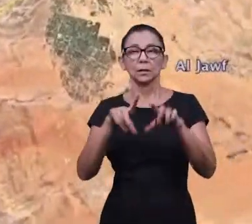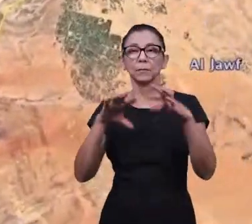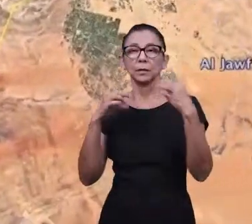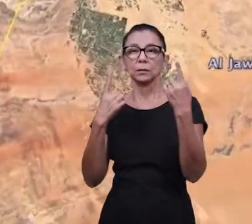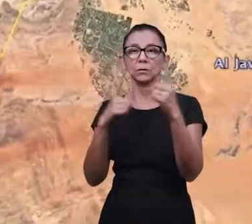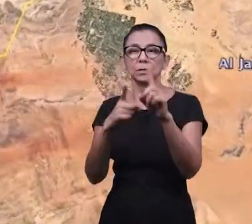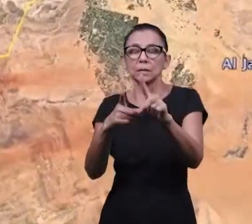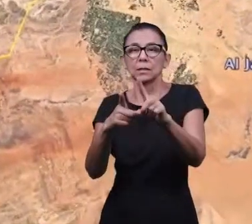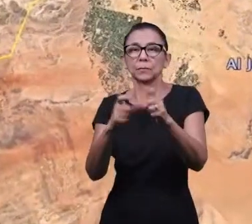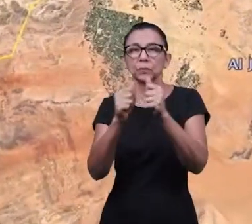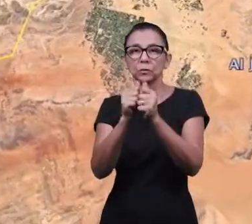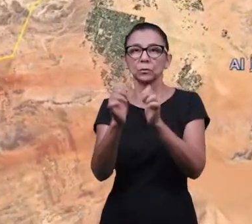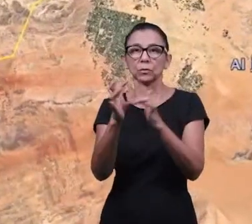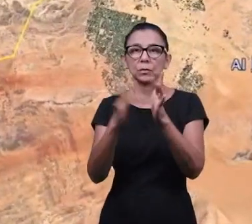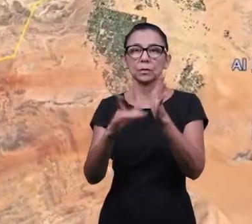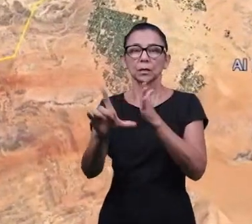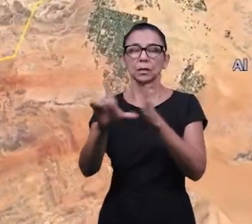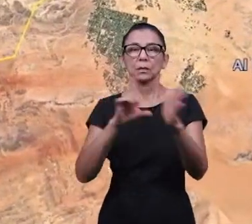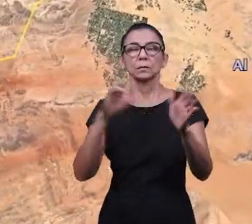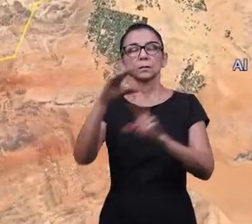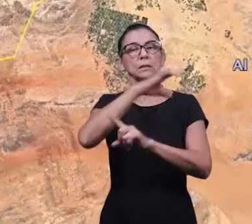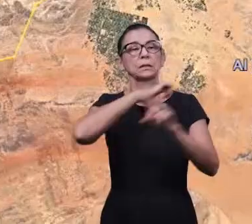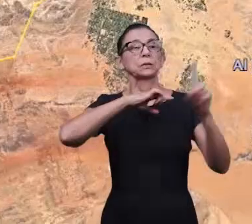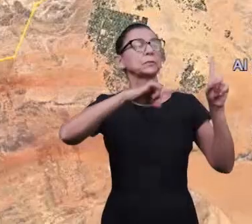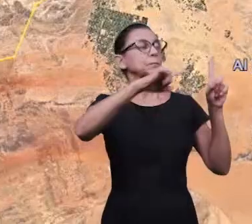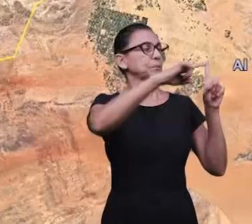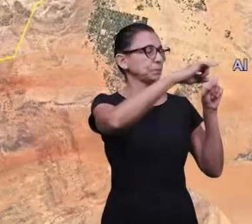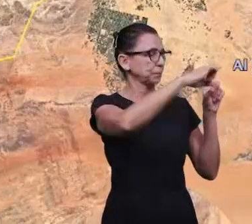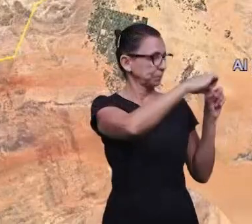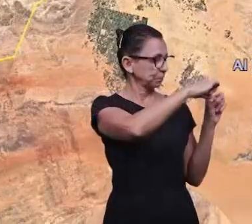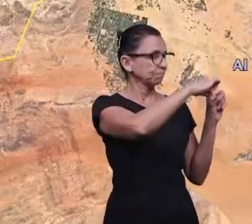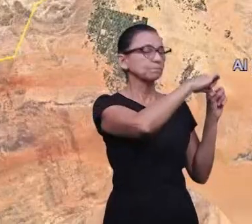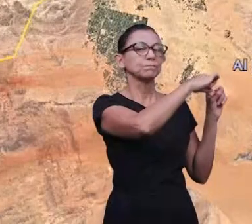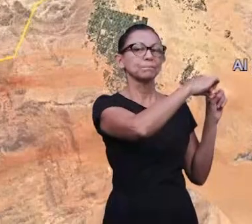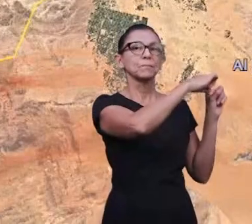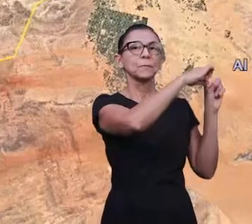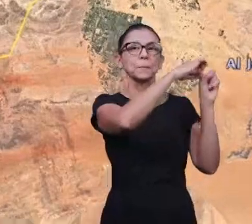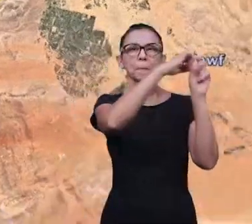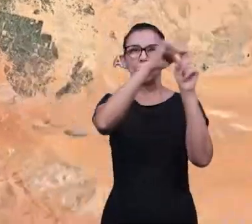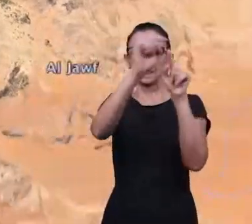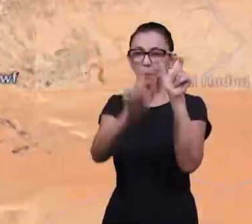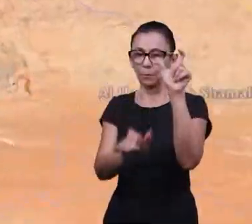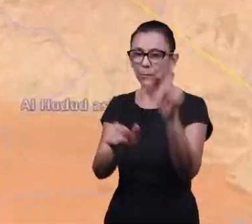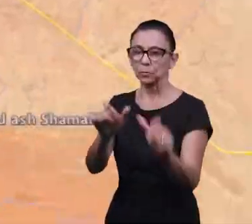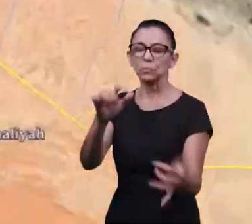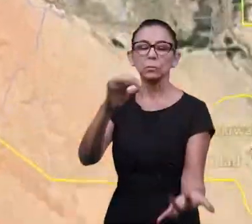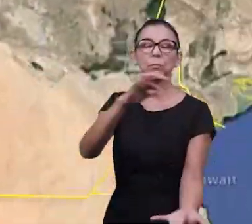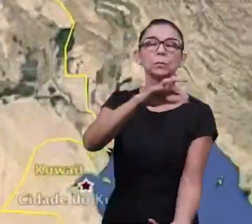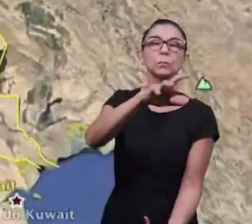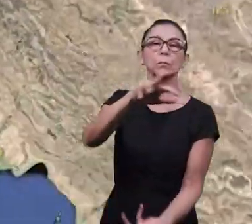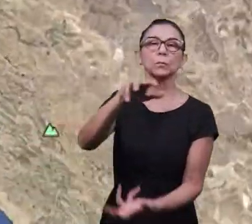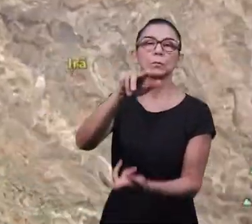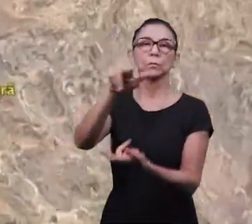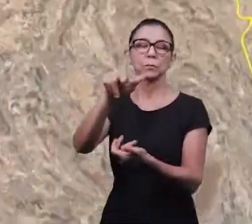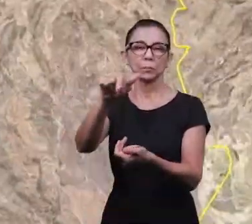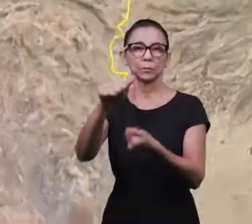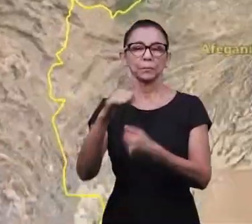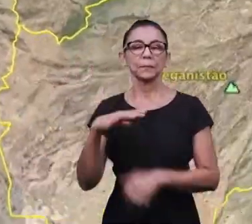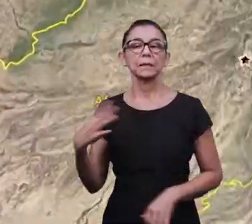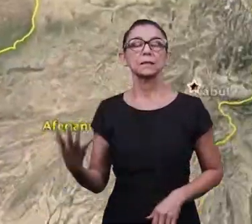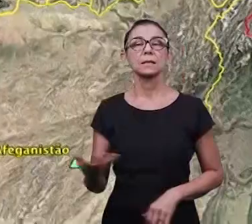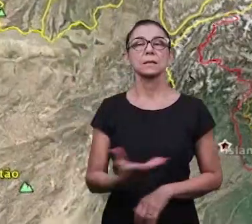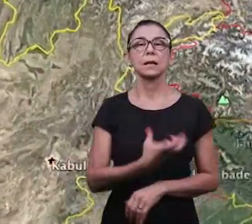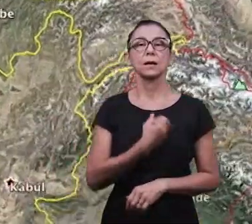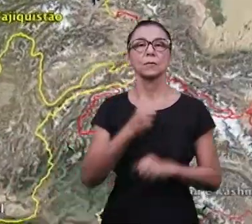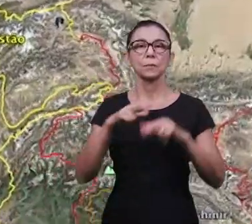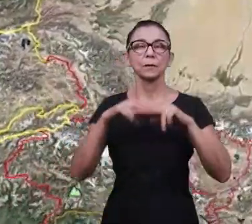le Seigneur Jésus à la veille de sa mort à la croix de Calvaire. Des personnes de toutes les parties du monde sont